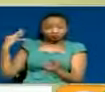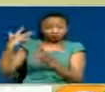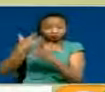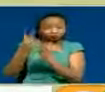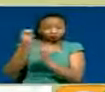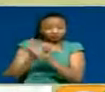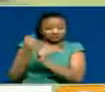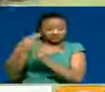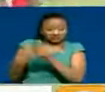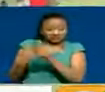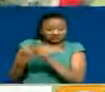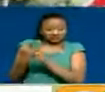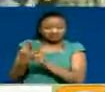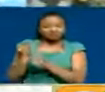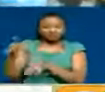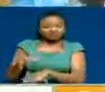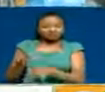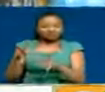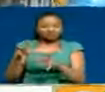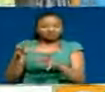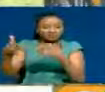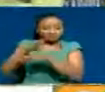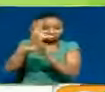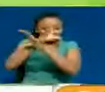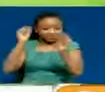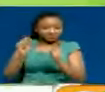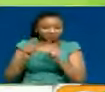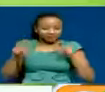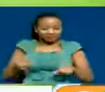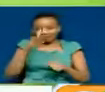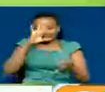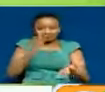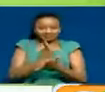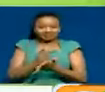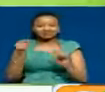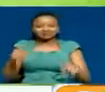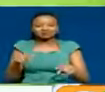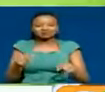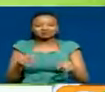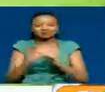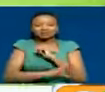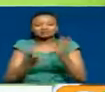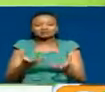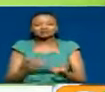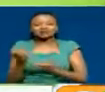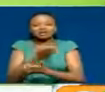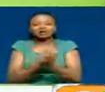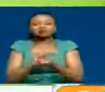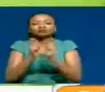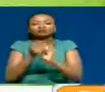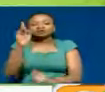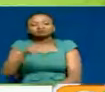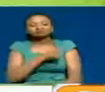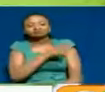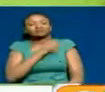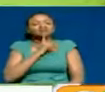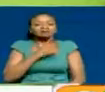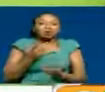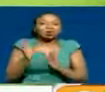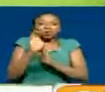2013, now believes the economy needs urgent intervention. Munasema tuendelee kuongea mambo ya kubadilisha katiba na vyeo